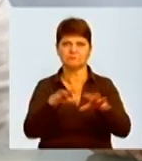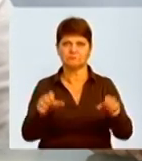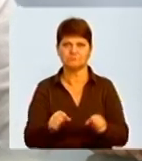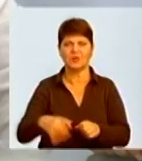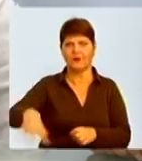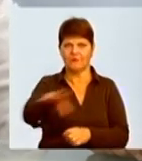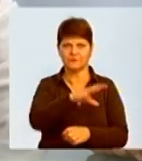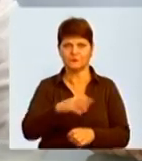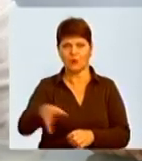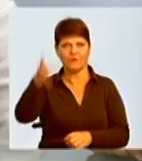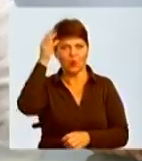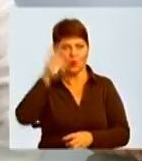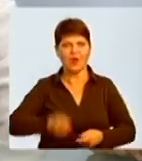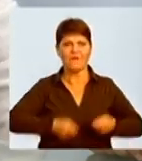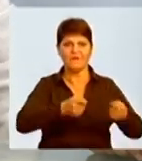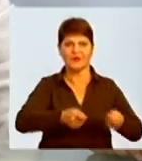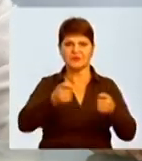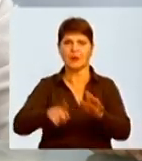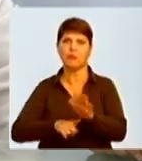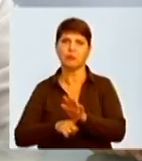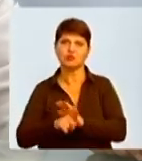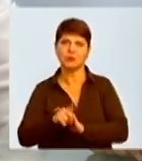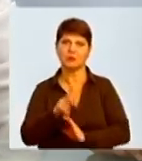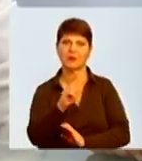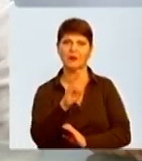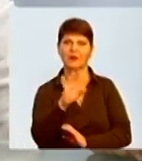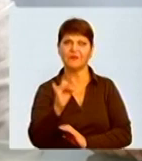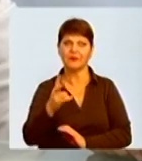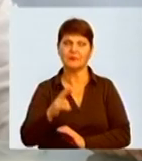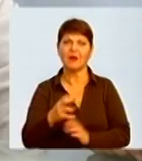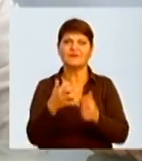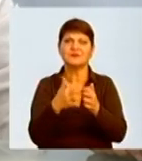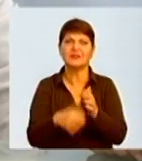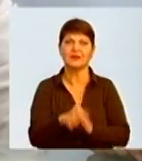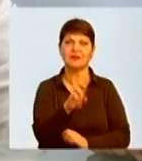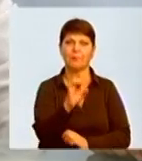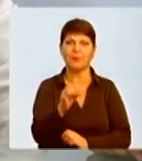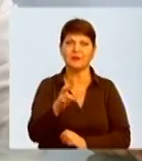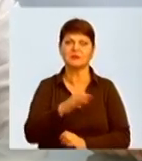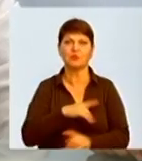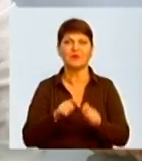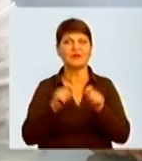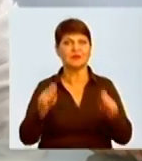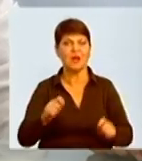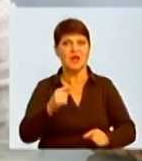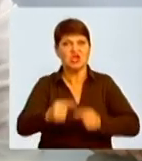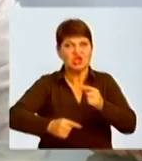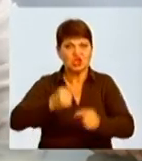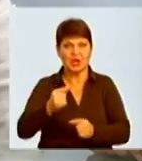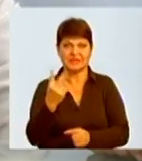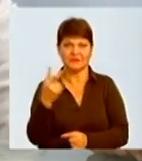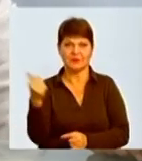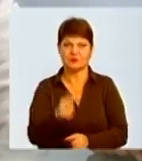те, що виїзди почалися з початку квітня, бо в середині березня тільки було відкриття, і через два тижні ми одразу почали,